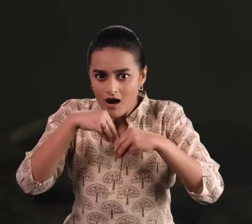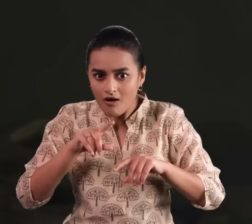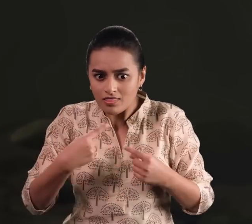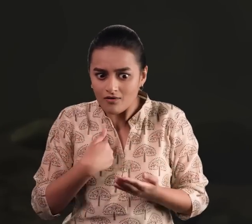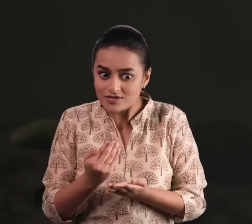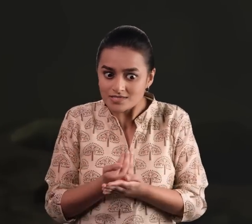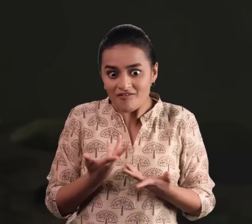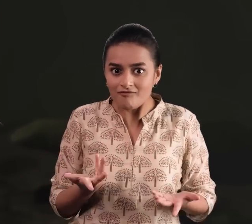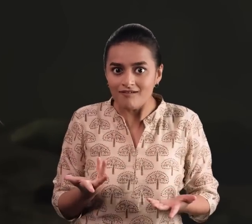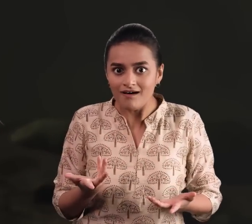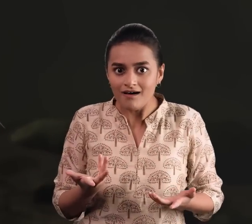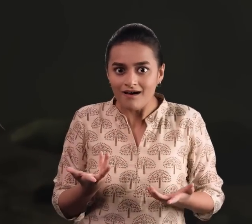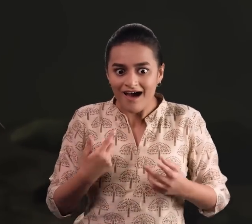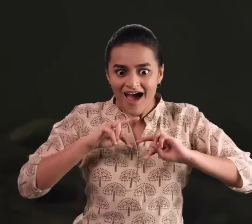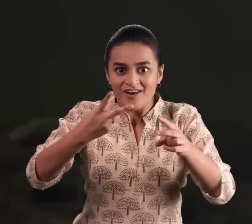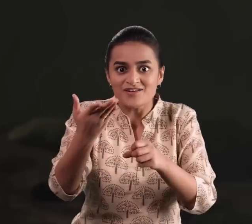मैं सुरक्षित रहूंगा।